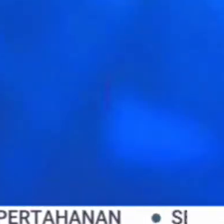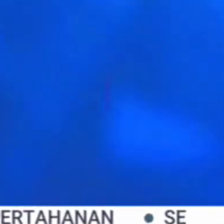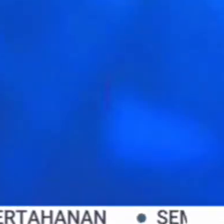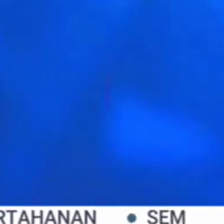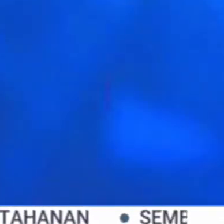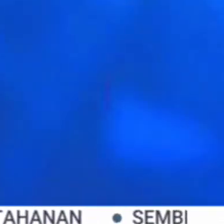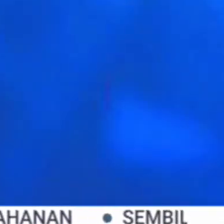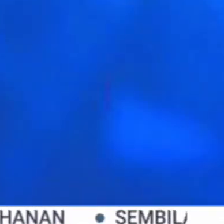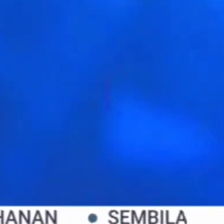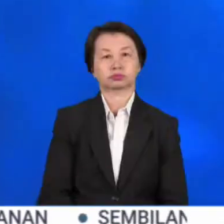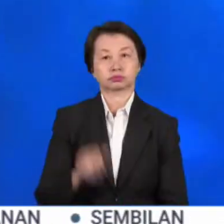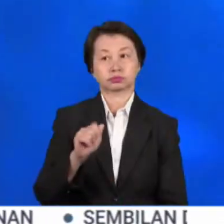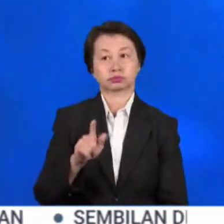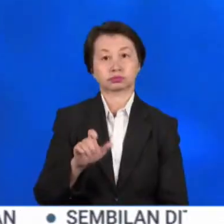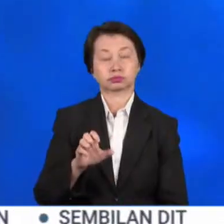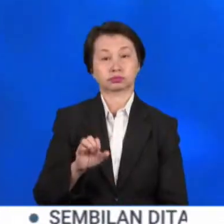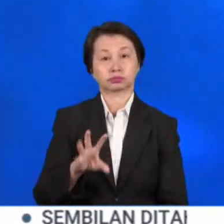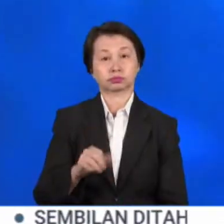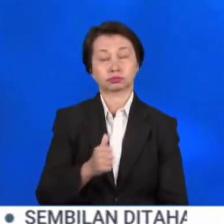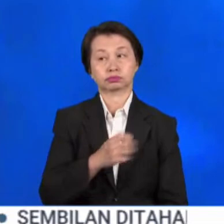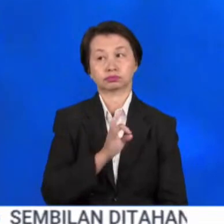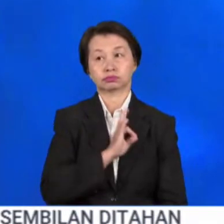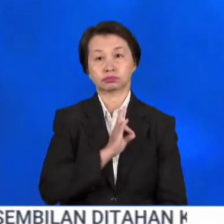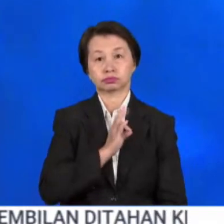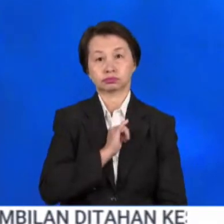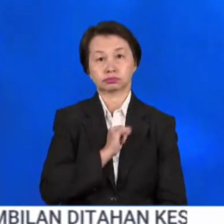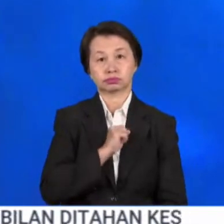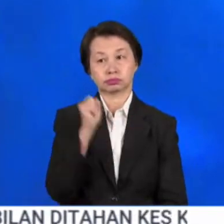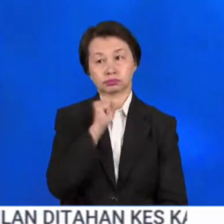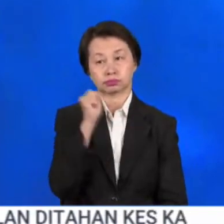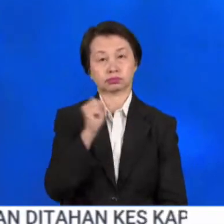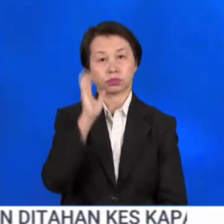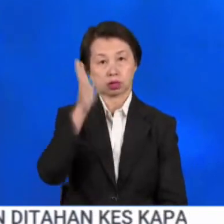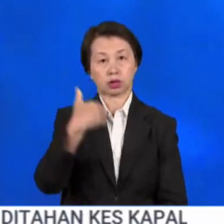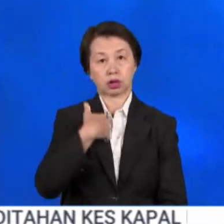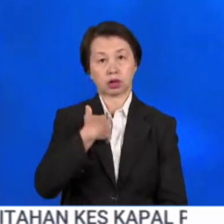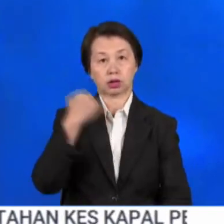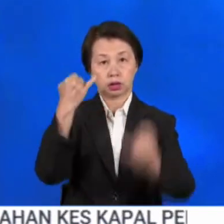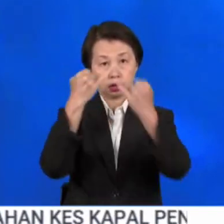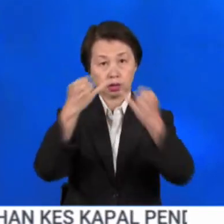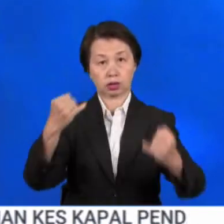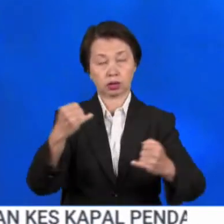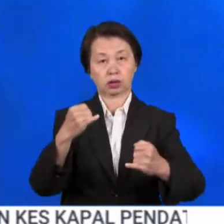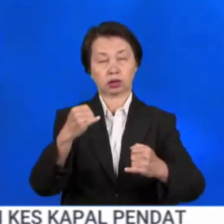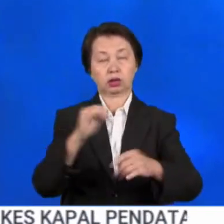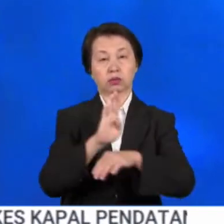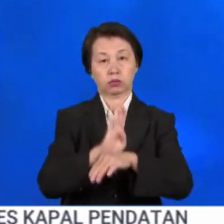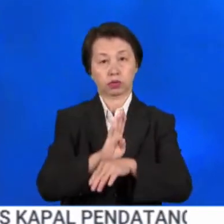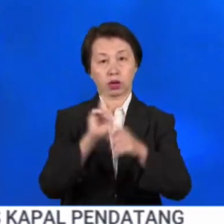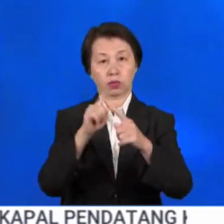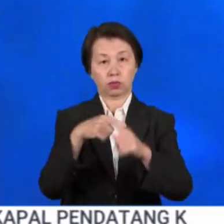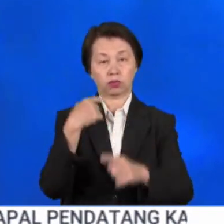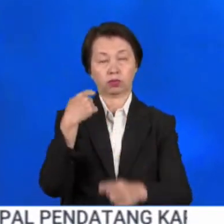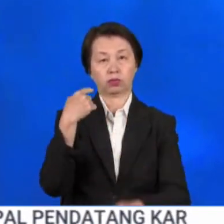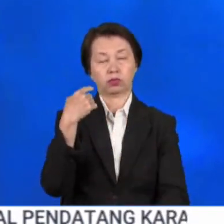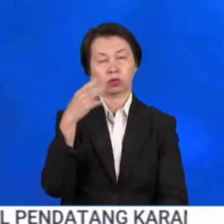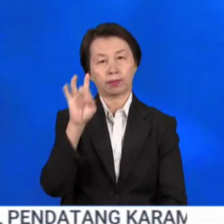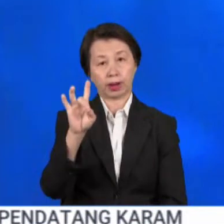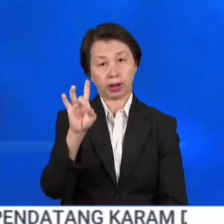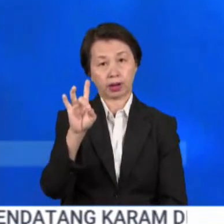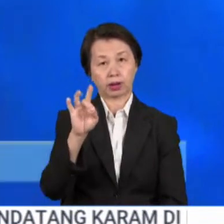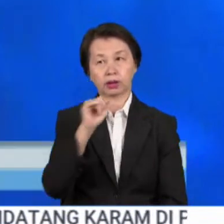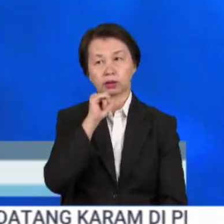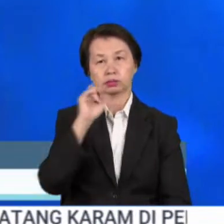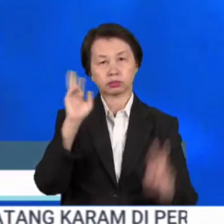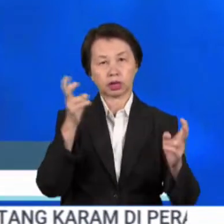Datin Alia Teruja mahu jayakan konsert irama keroncong Malaysia yang bakal berlangsung di Istana Budaya Ogos ini. Penyanyi yang popular dengan lagu Tak